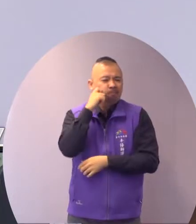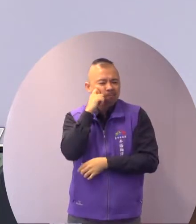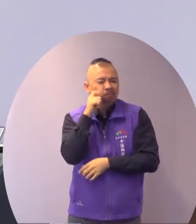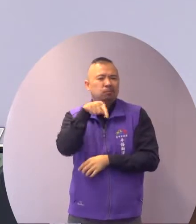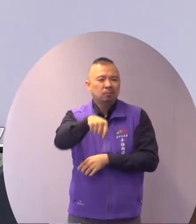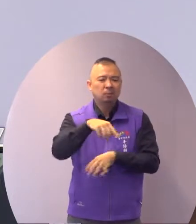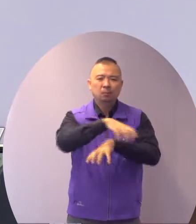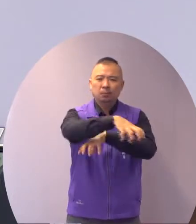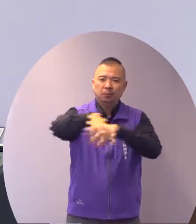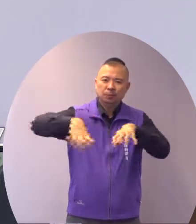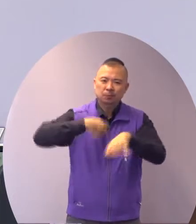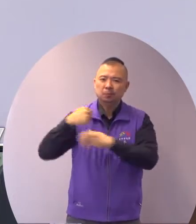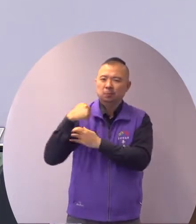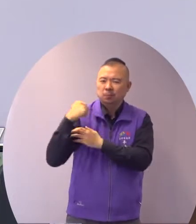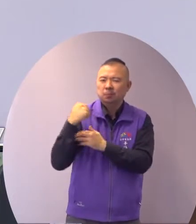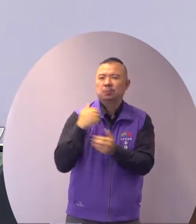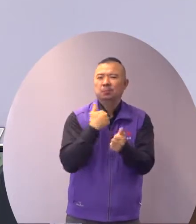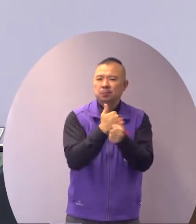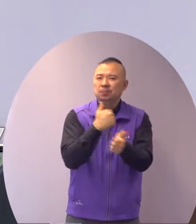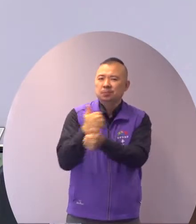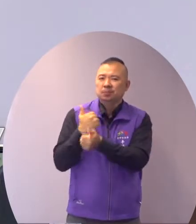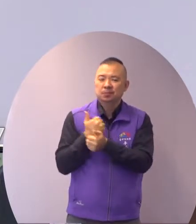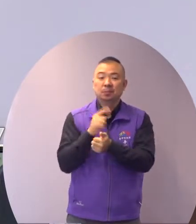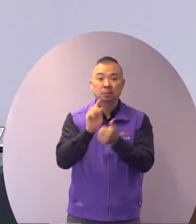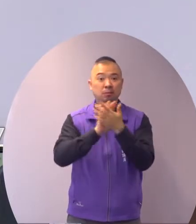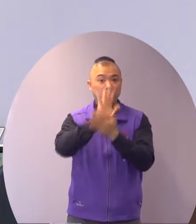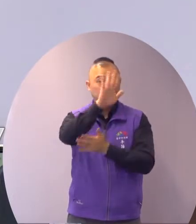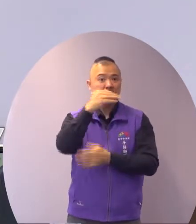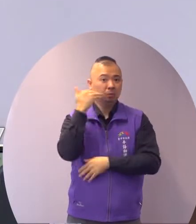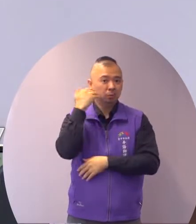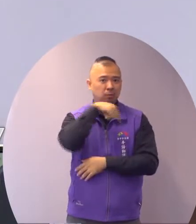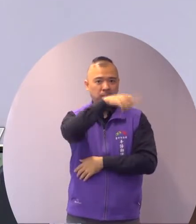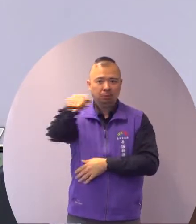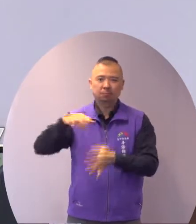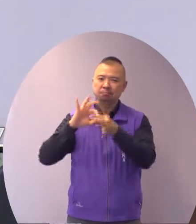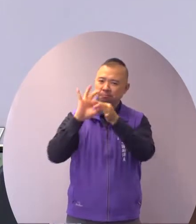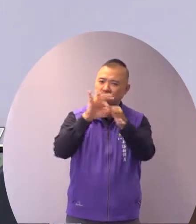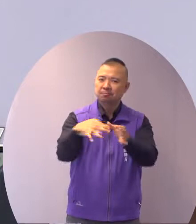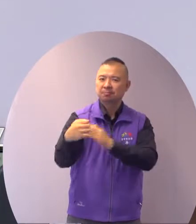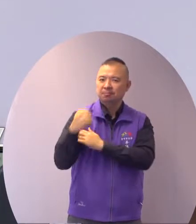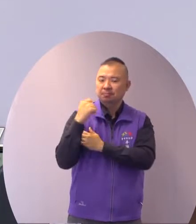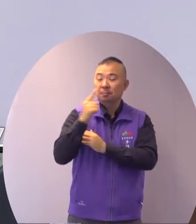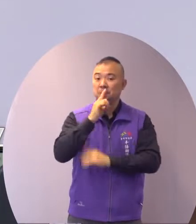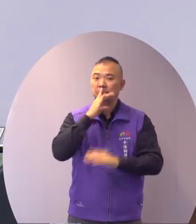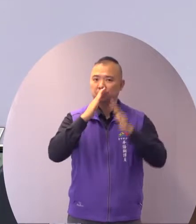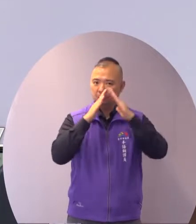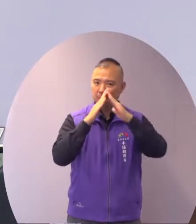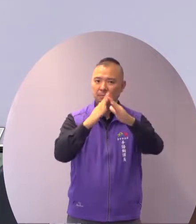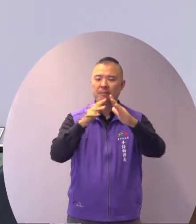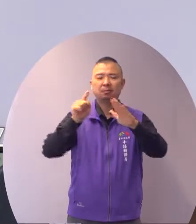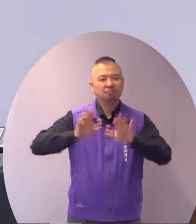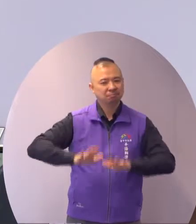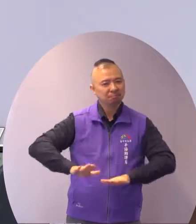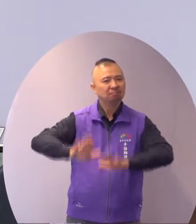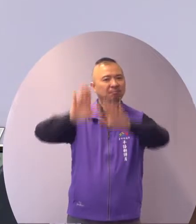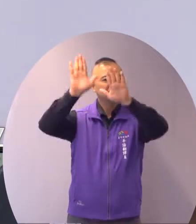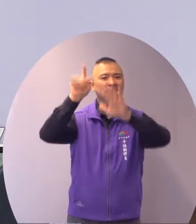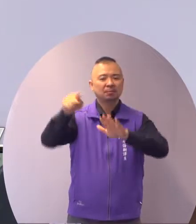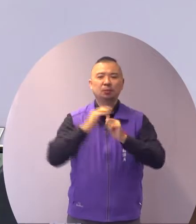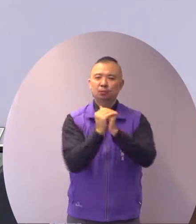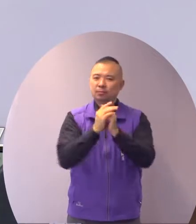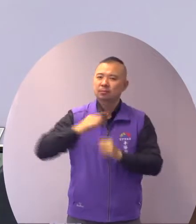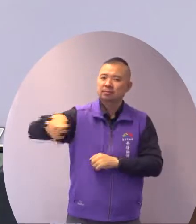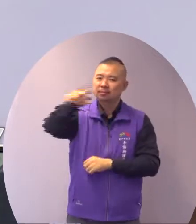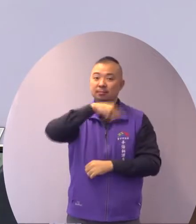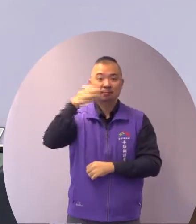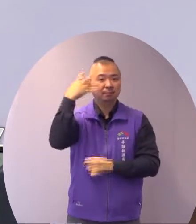未来呢，那只要大家继续努力，我们相信我们的城市会越来越好。要祝大家新年